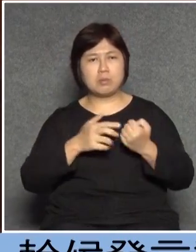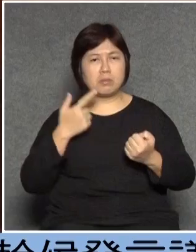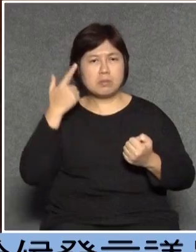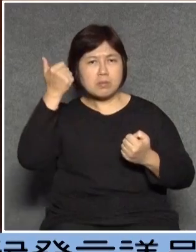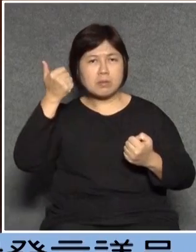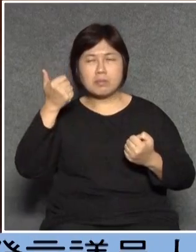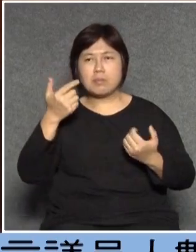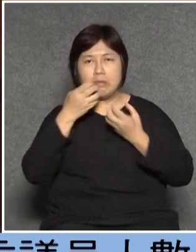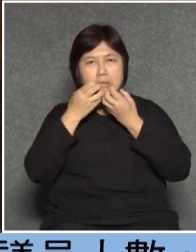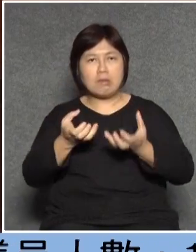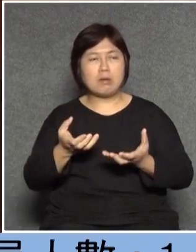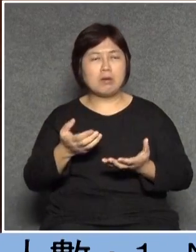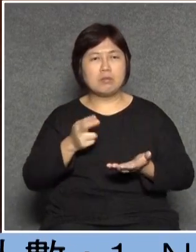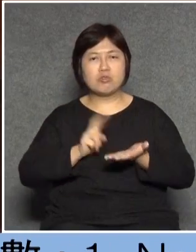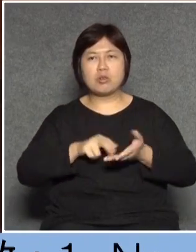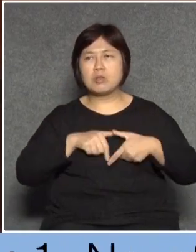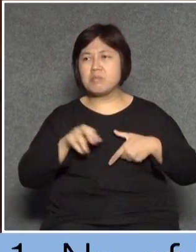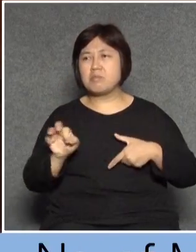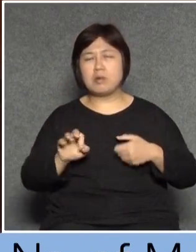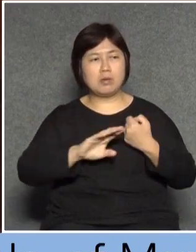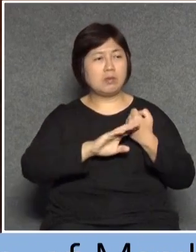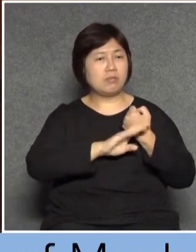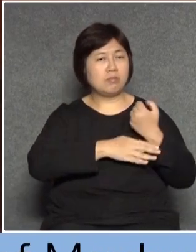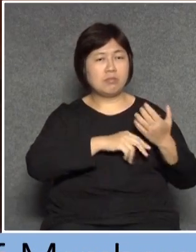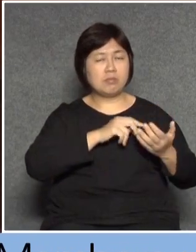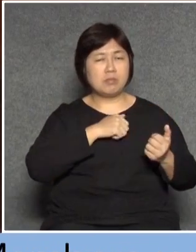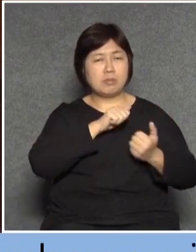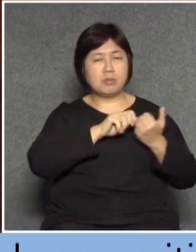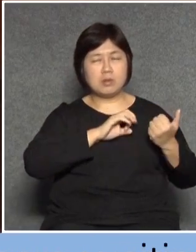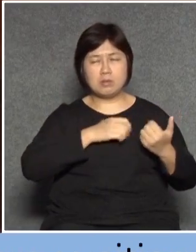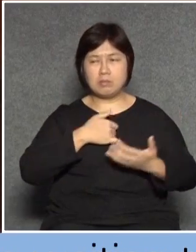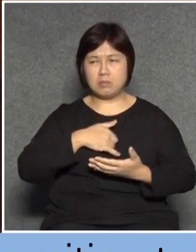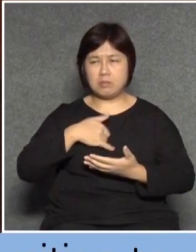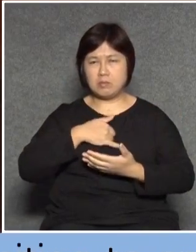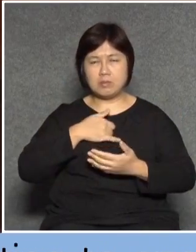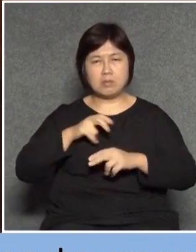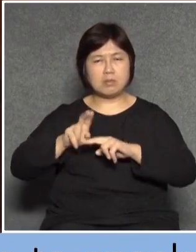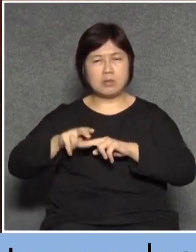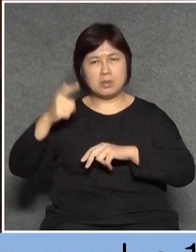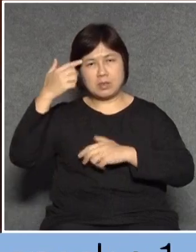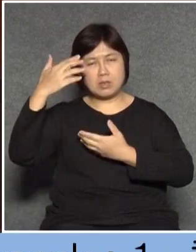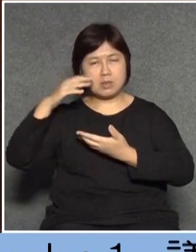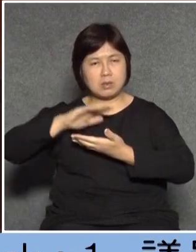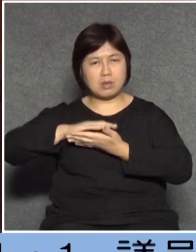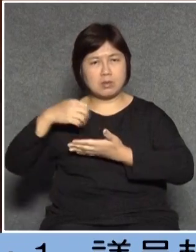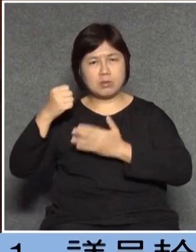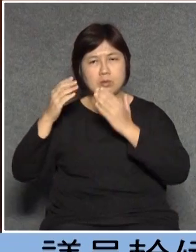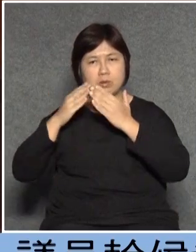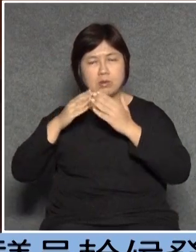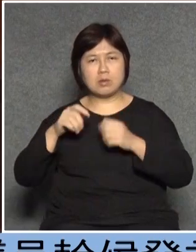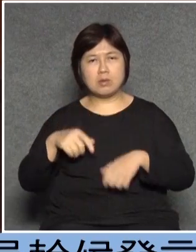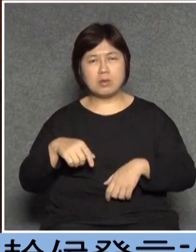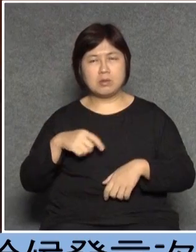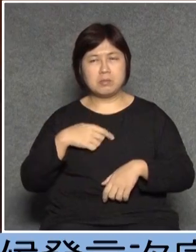心，係咪？我喺法案委員會裏面曾經質疑中國國家知識產權局啊，有啲功能組別議員聽咗之後氣急敗